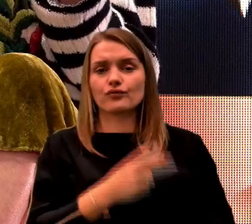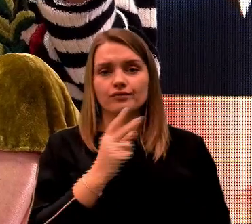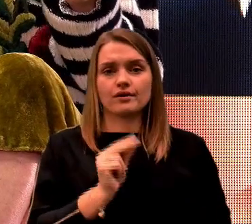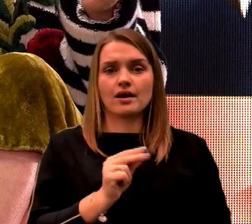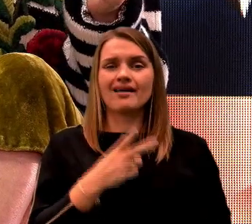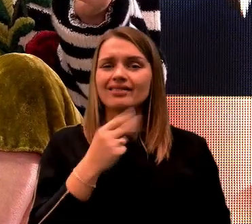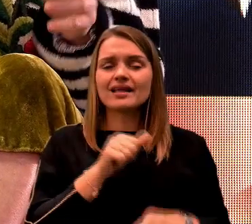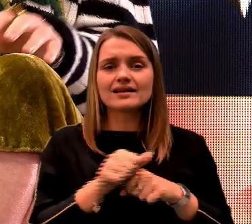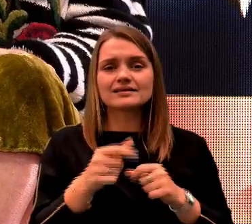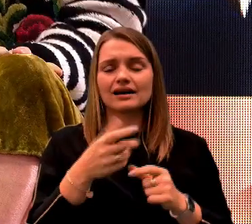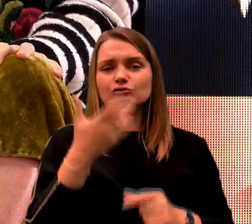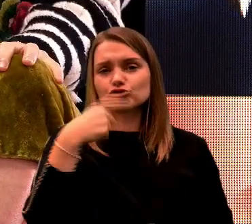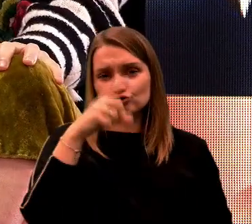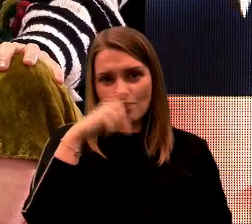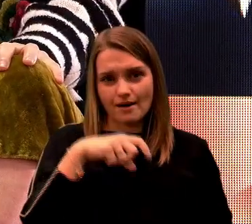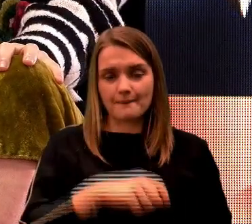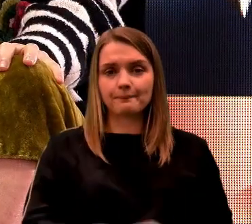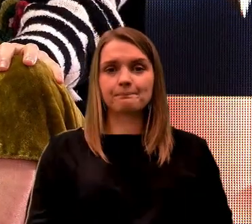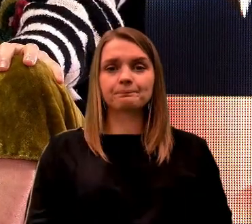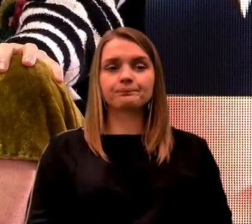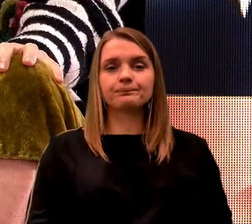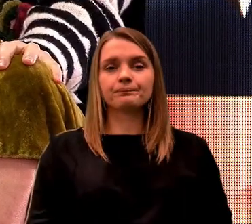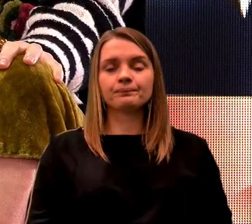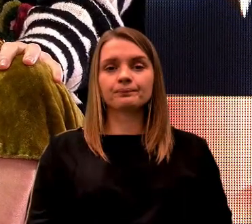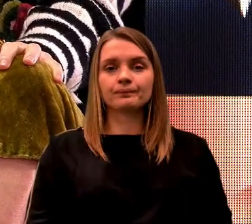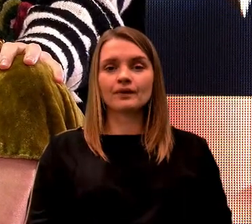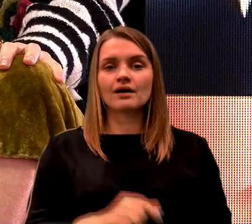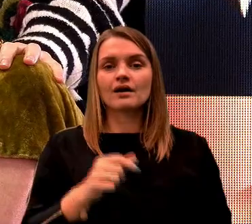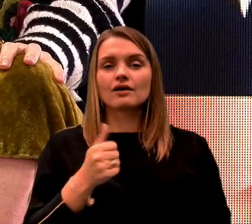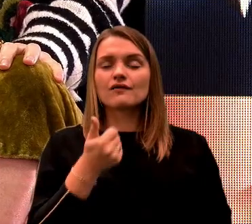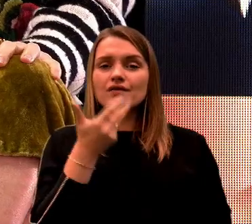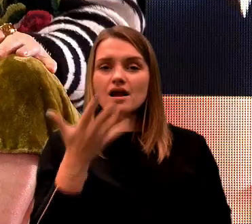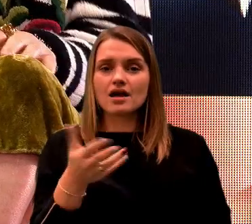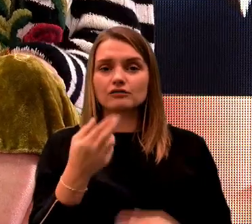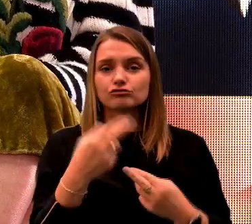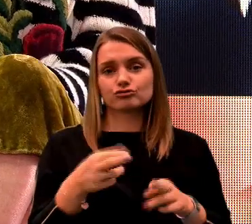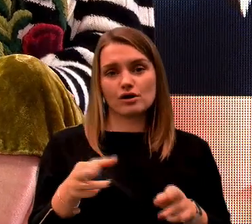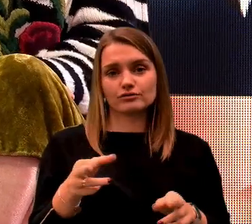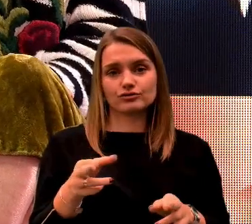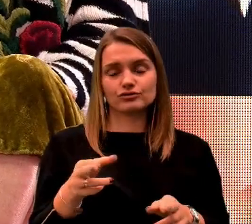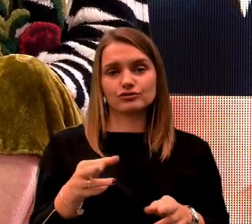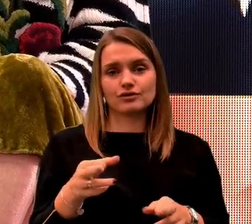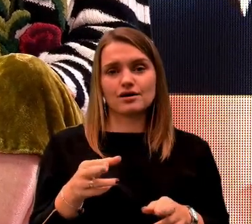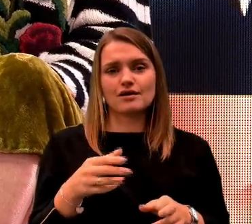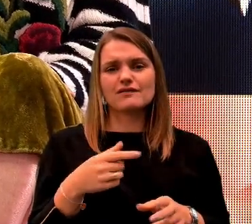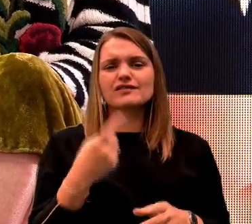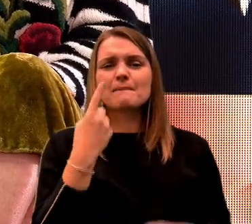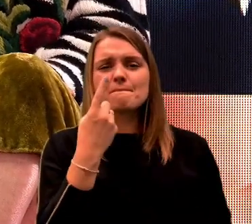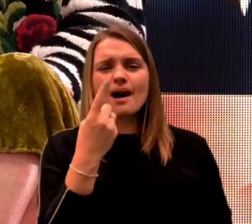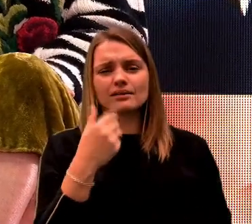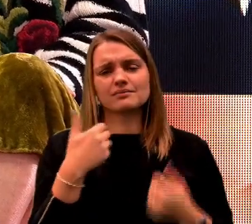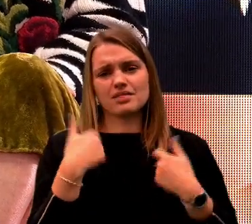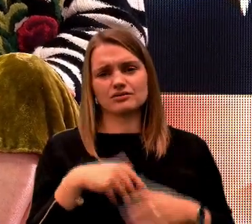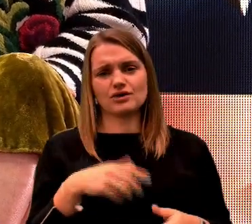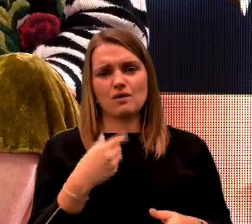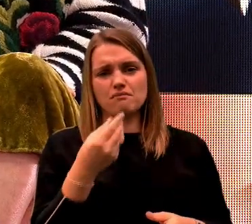jest to aż tak źle. Natomiast o wielu rzeczach nawet mi palcem się nie chciało ruszyć i wydać